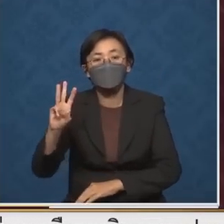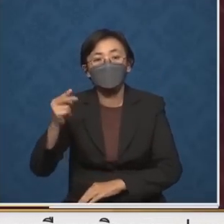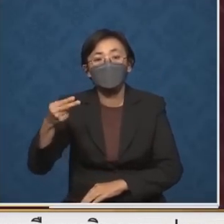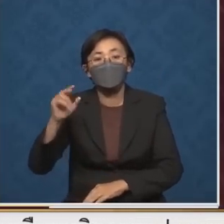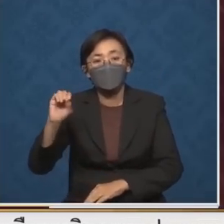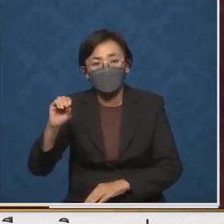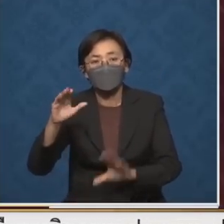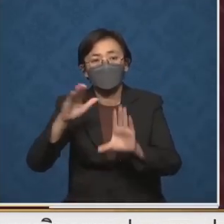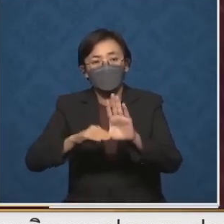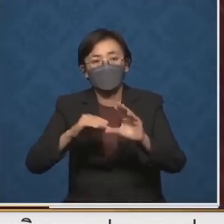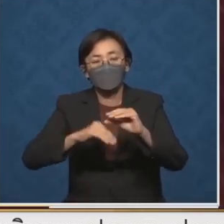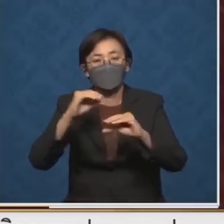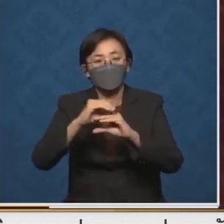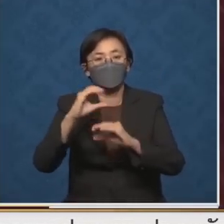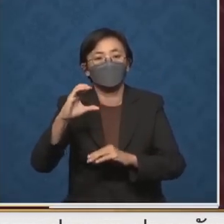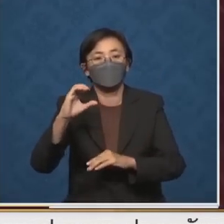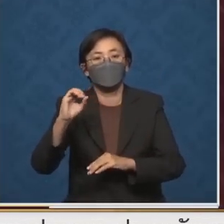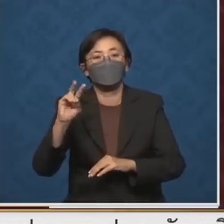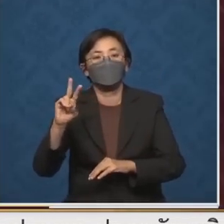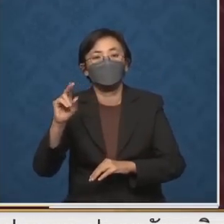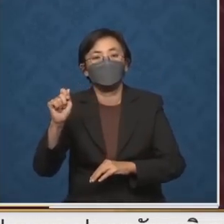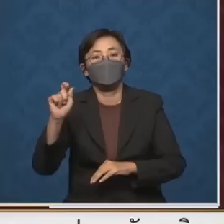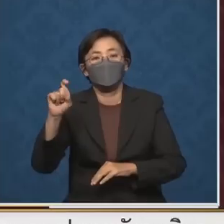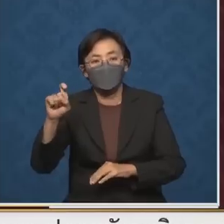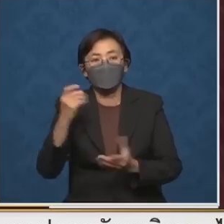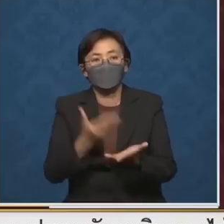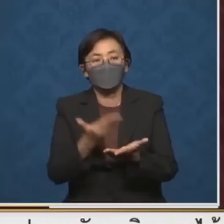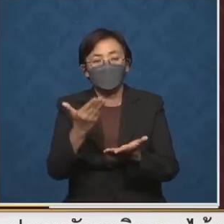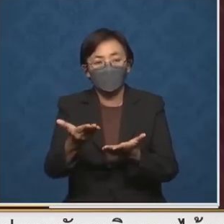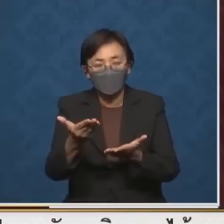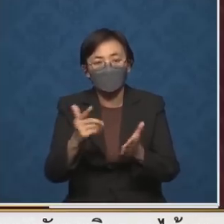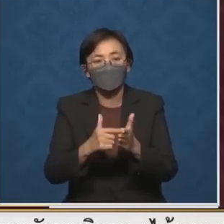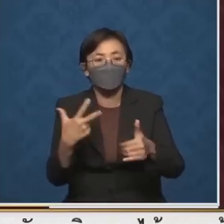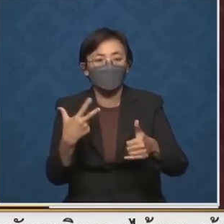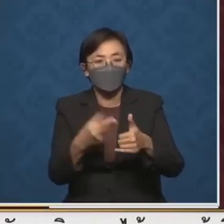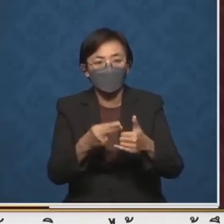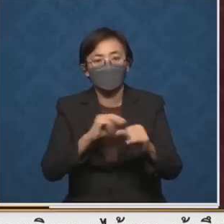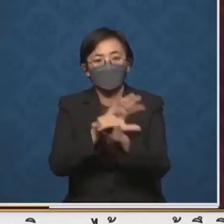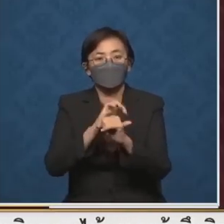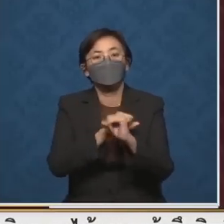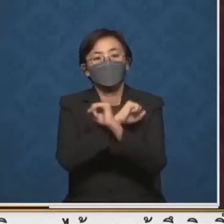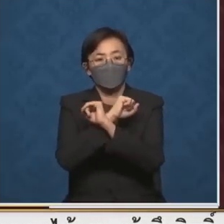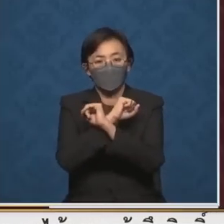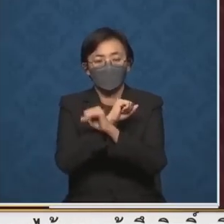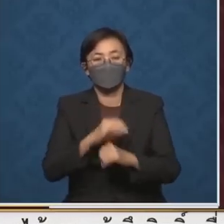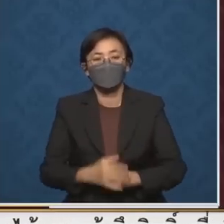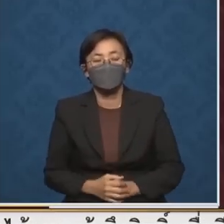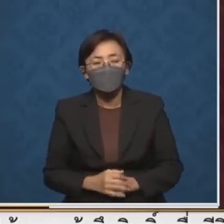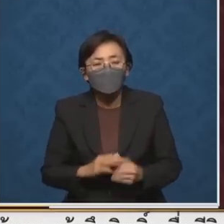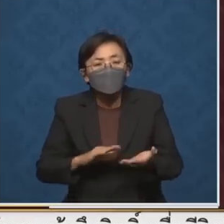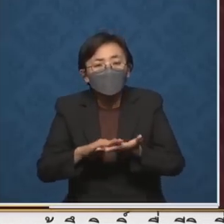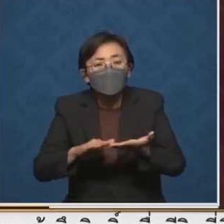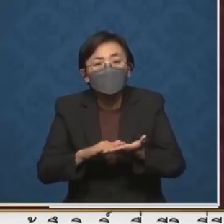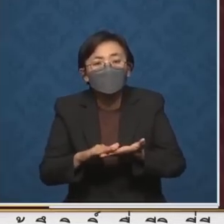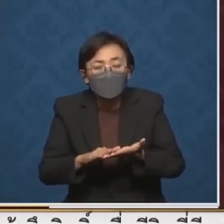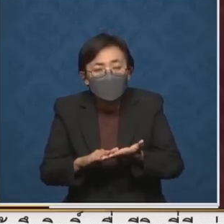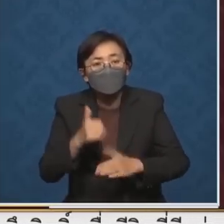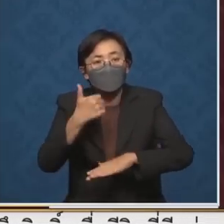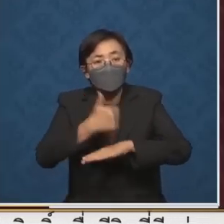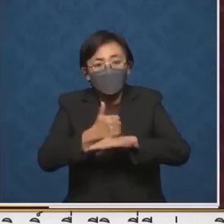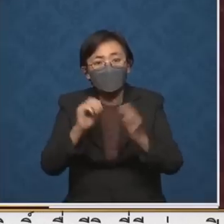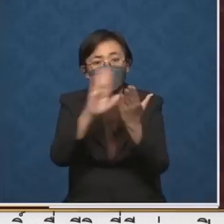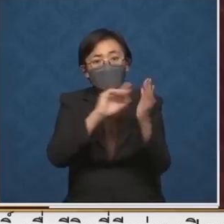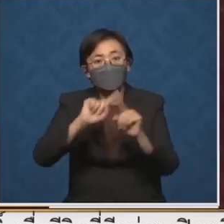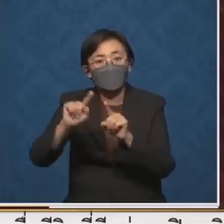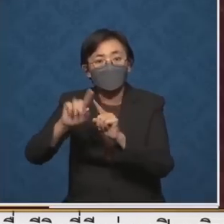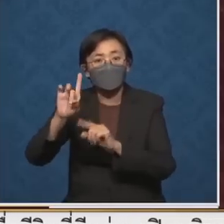เข้าร่มโครงการ COVAX ระดมซือวัซีนต้านโวิดโทษนะครับผู้นำ 172